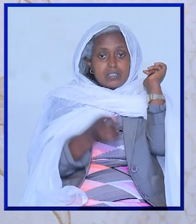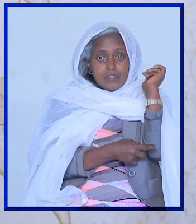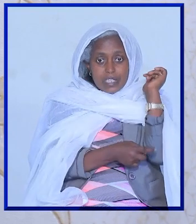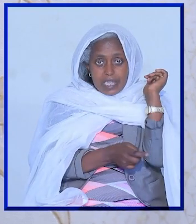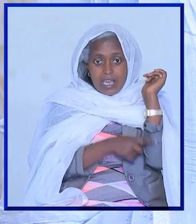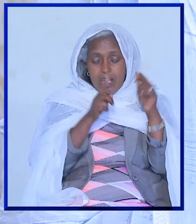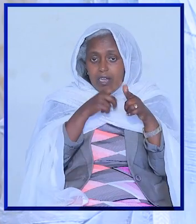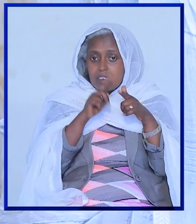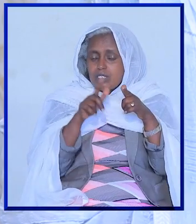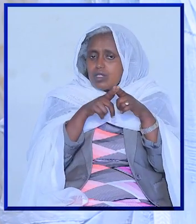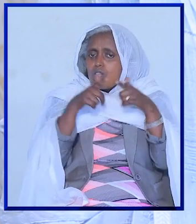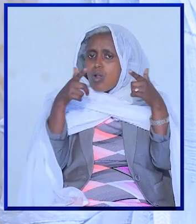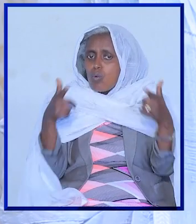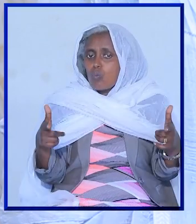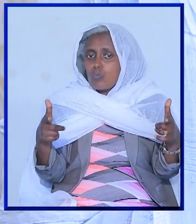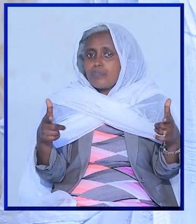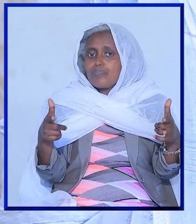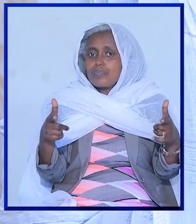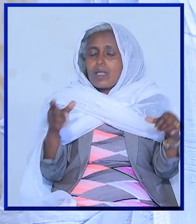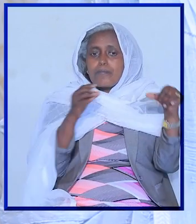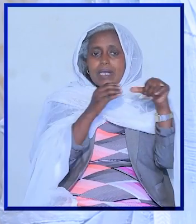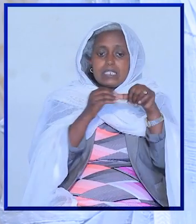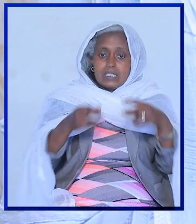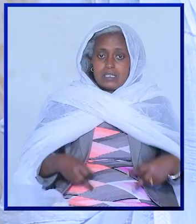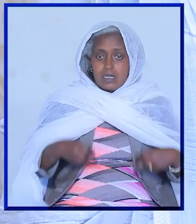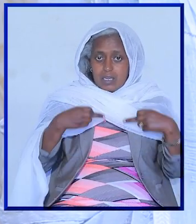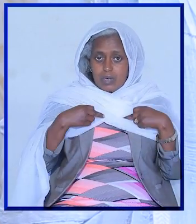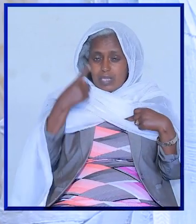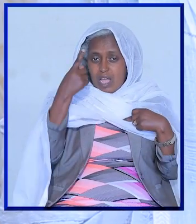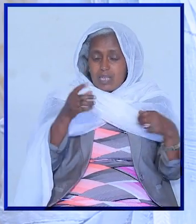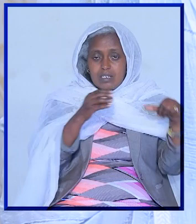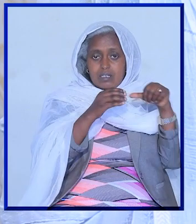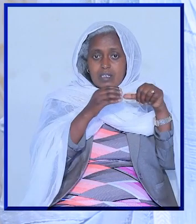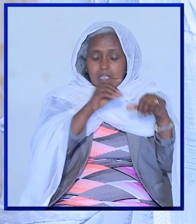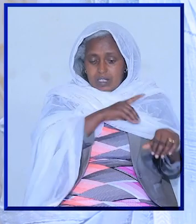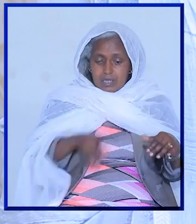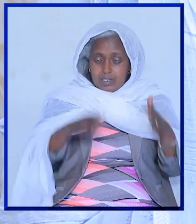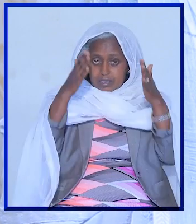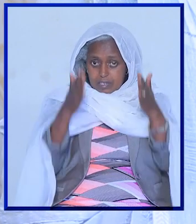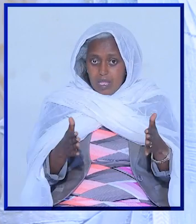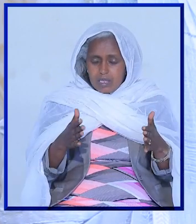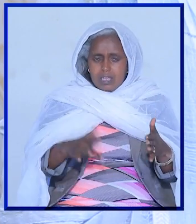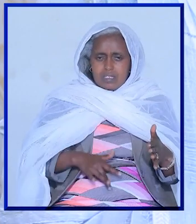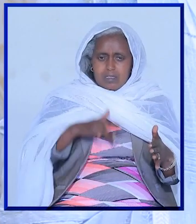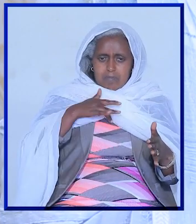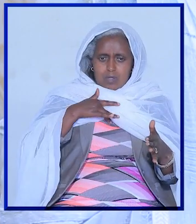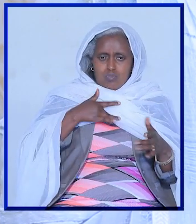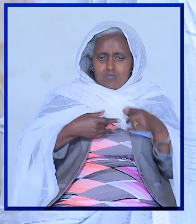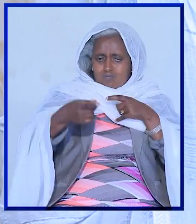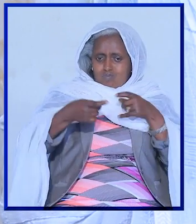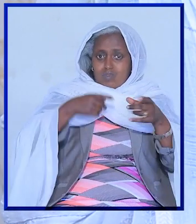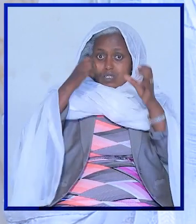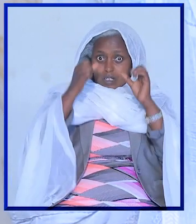እንግዲህ ትልቁ በክርስትና ህይወት አንድ ክርስቲያን ስሜቱን መግራት ከቻለ